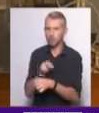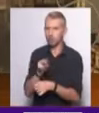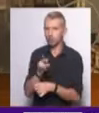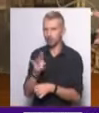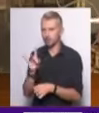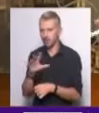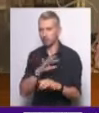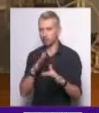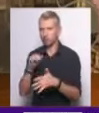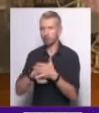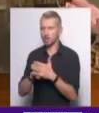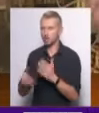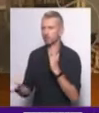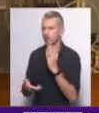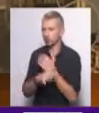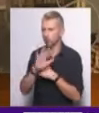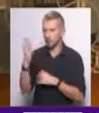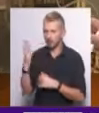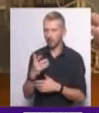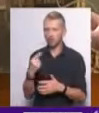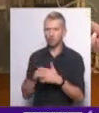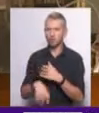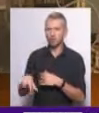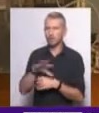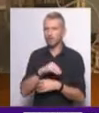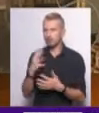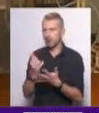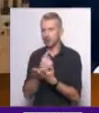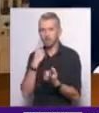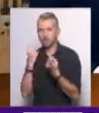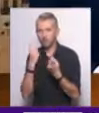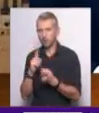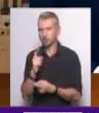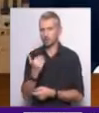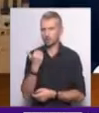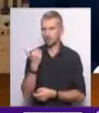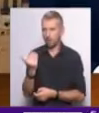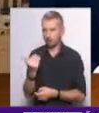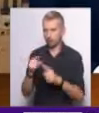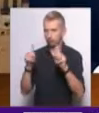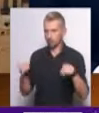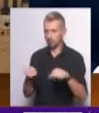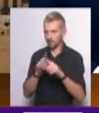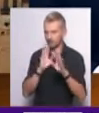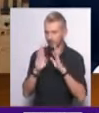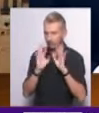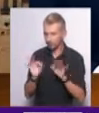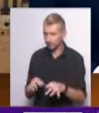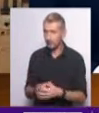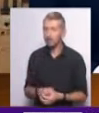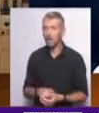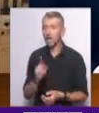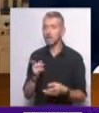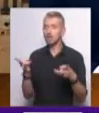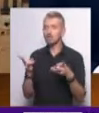відбулася через вирубку дерев, тому що всі знайшли цю інформацію з вашої сторінки в соціальній мережі. Однак